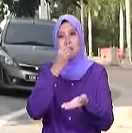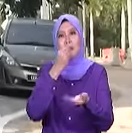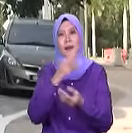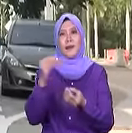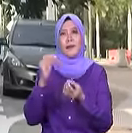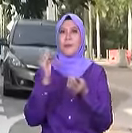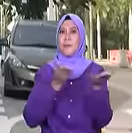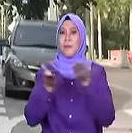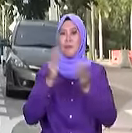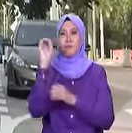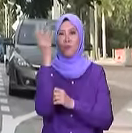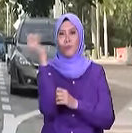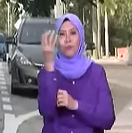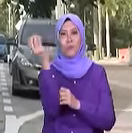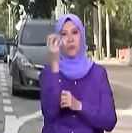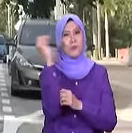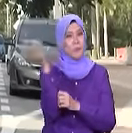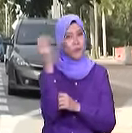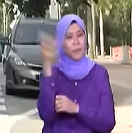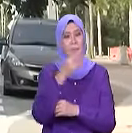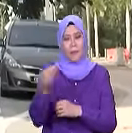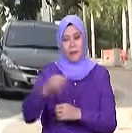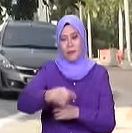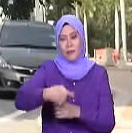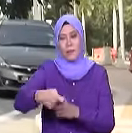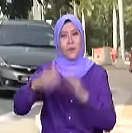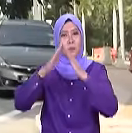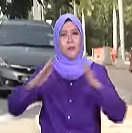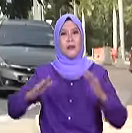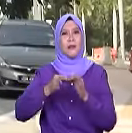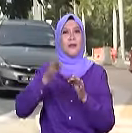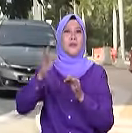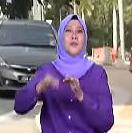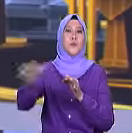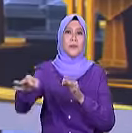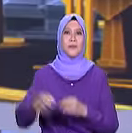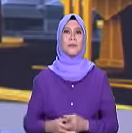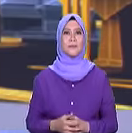percuma, kaunseling dan bantuan menyelesaikan bayaran sewa rumah tertunggak.